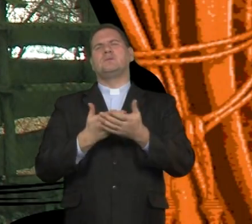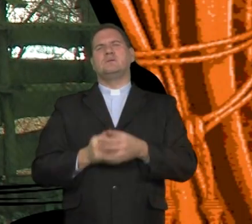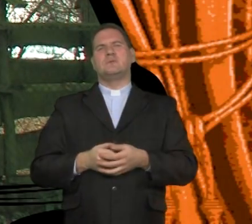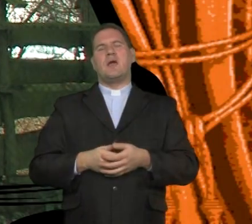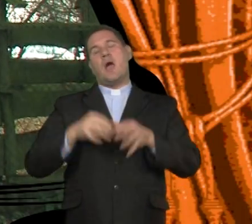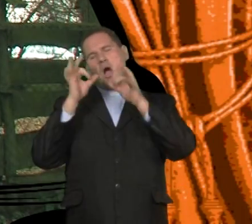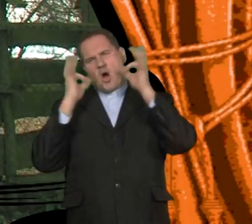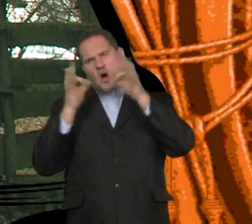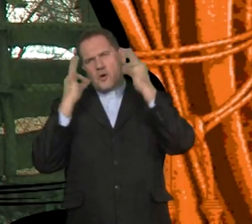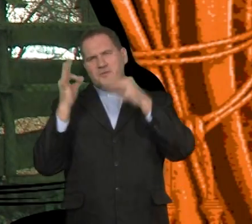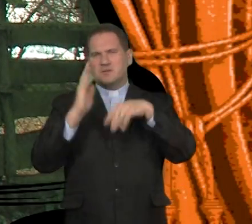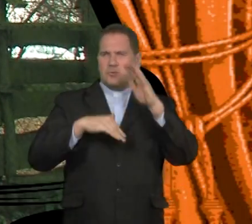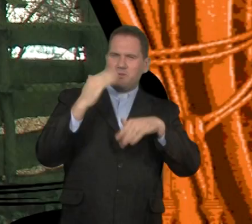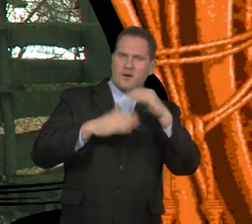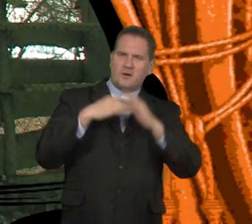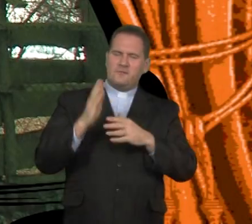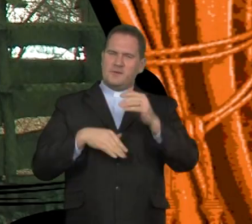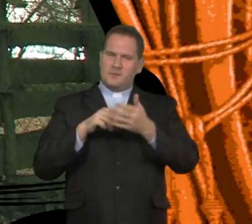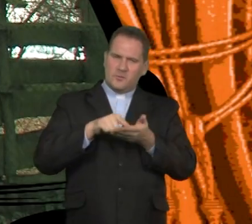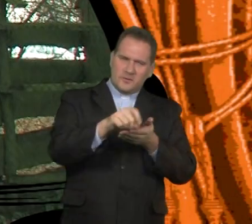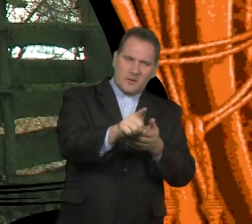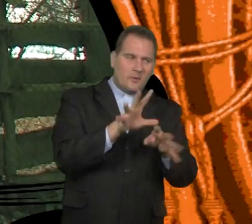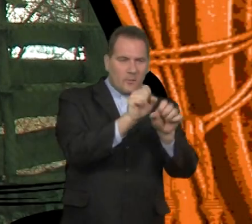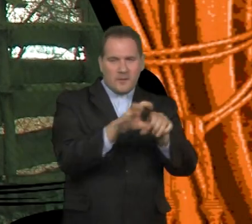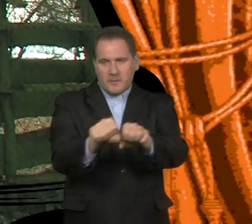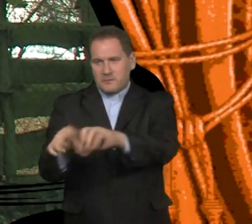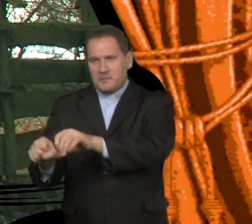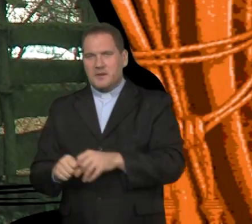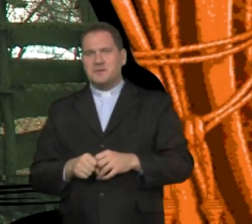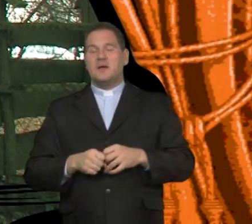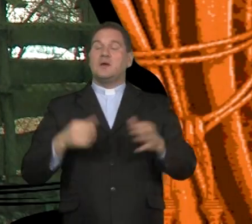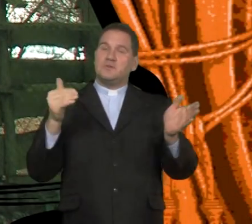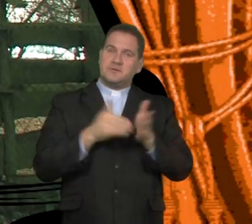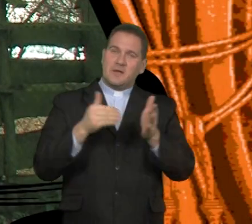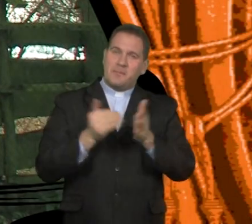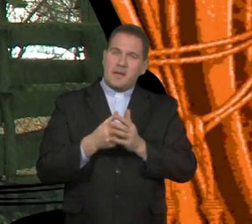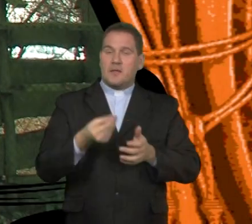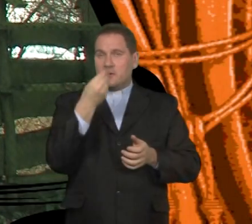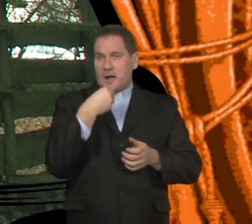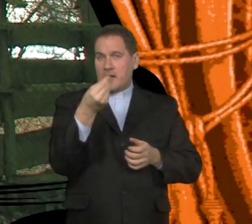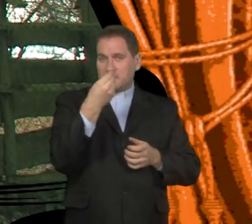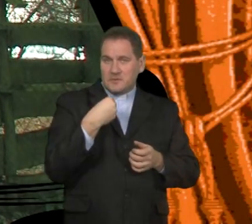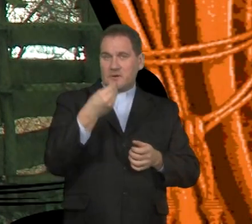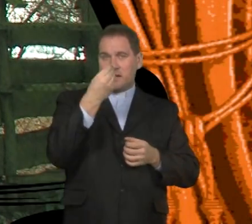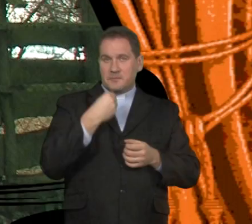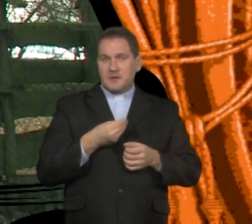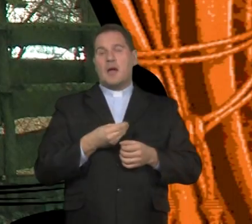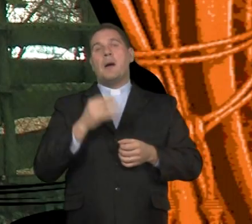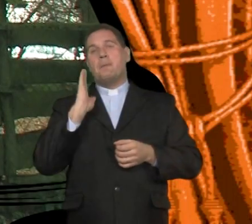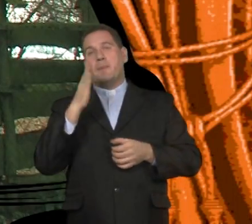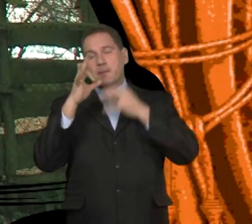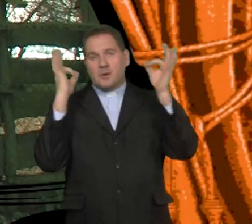Wiem, wiem, krzyknął burmistrz, po co myszołowy? Niech koty z kudowy wyruszą na łowy, trzeba